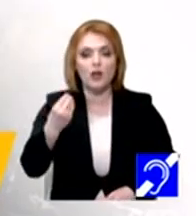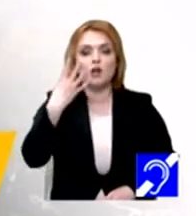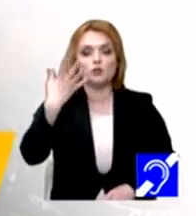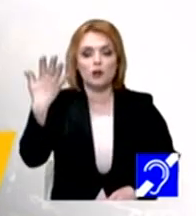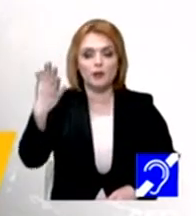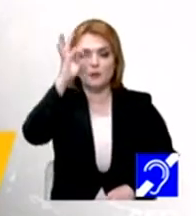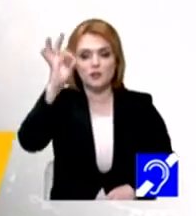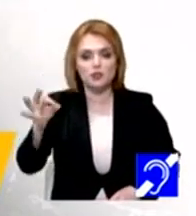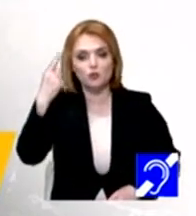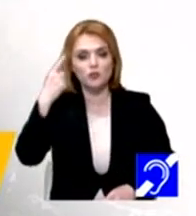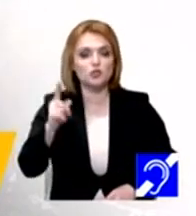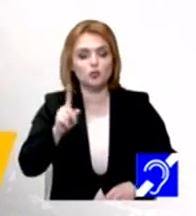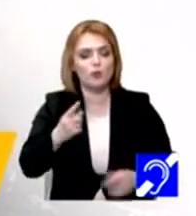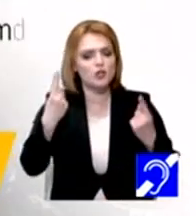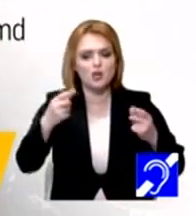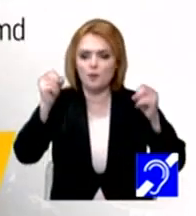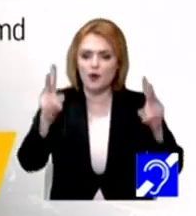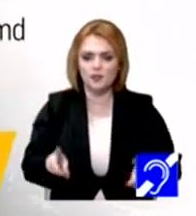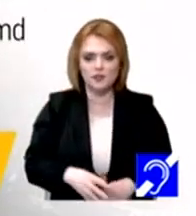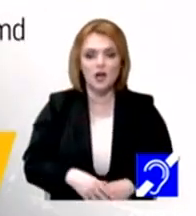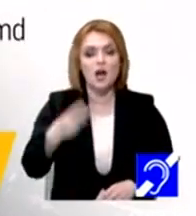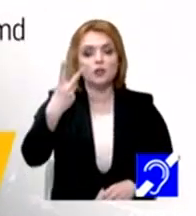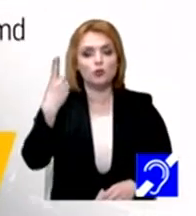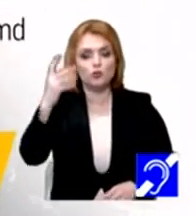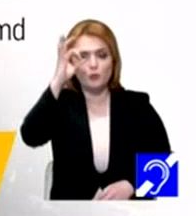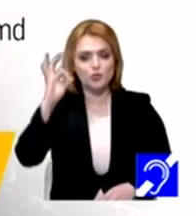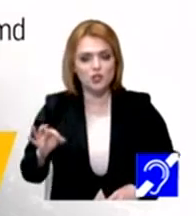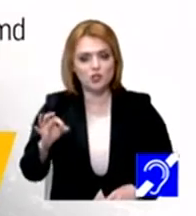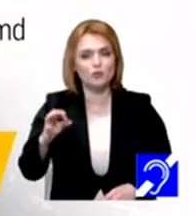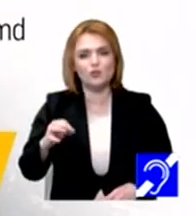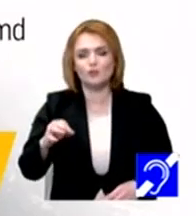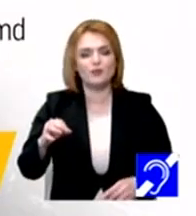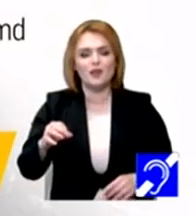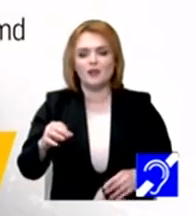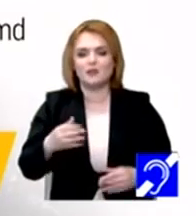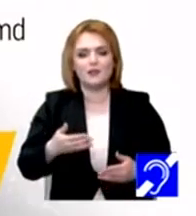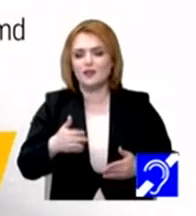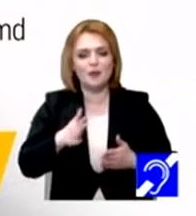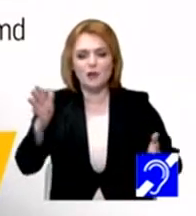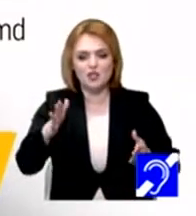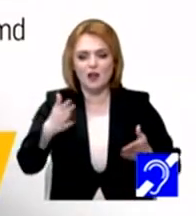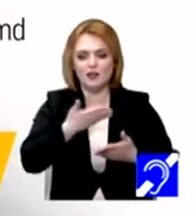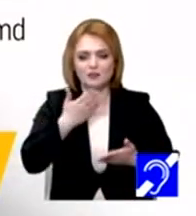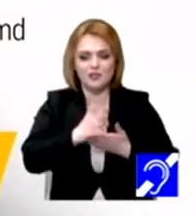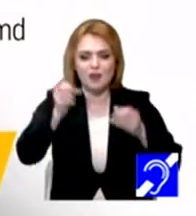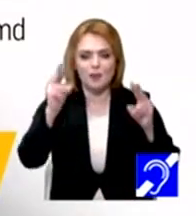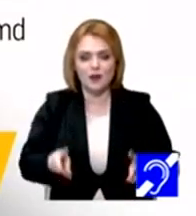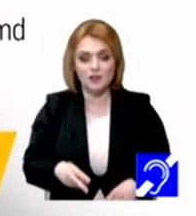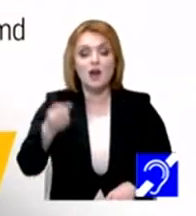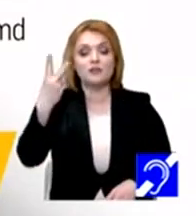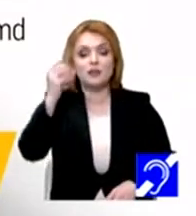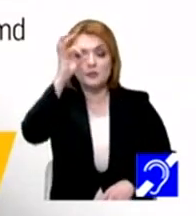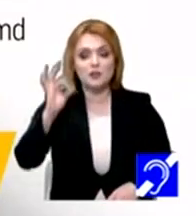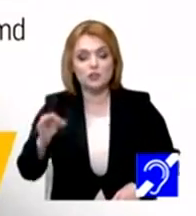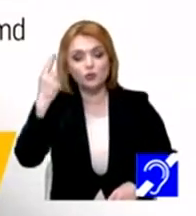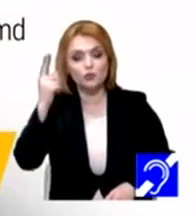45% cred că pericolul este mare, iar 21% cred că e un pericol mai degrabă mare. Sunt și 30% dintre basarabeni